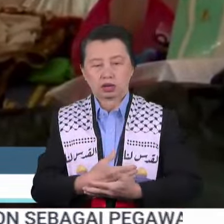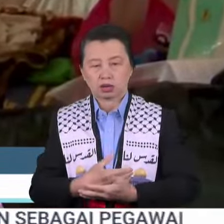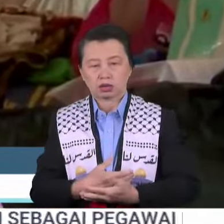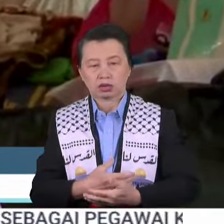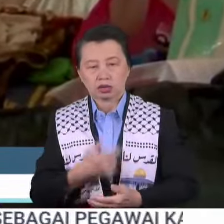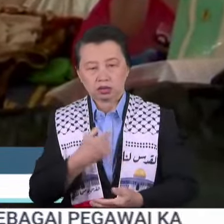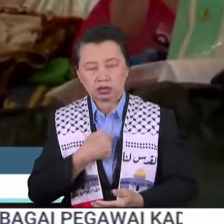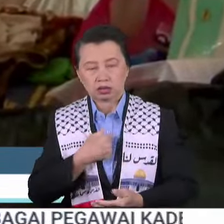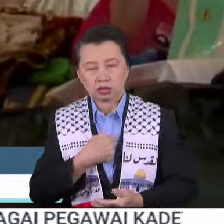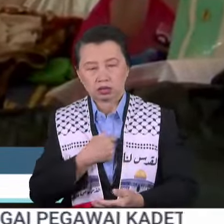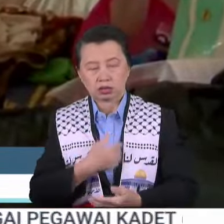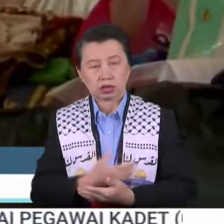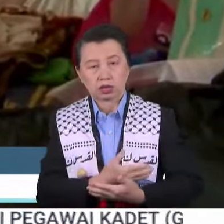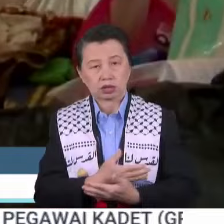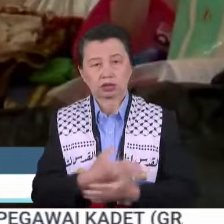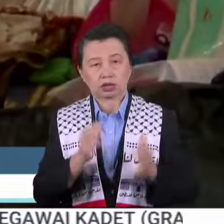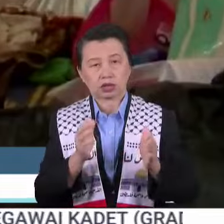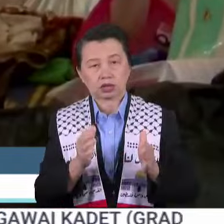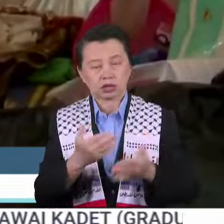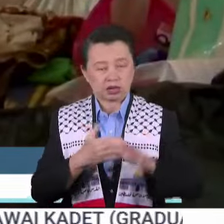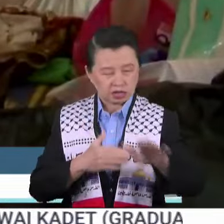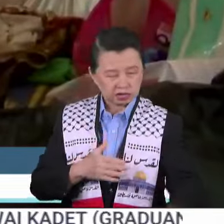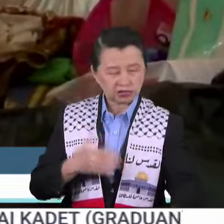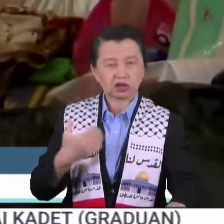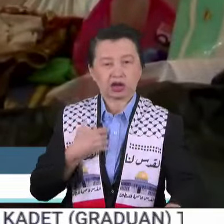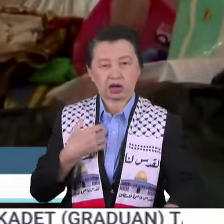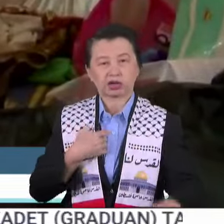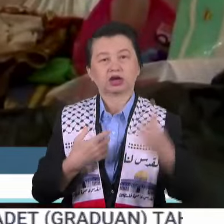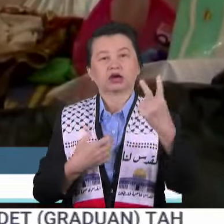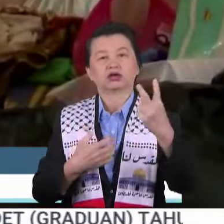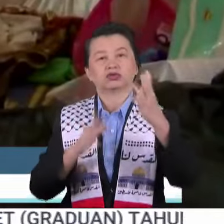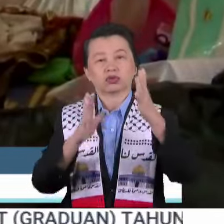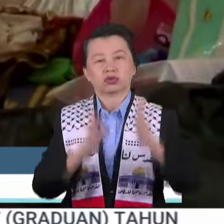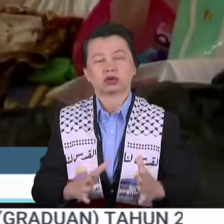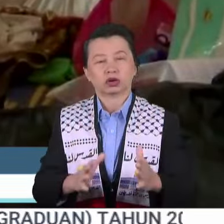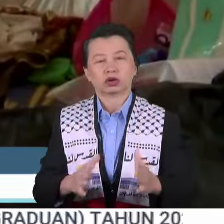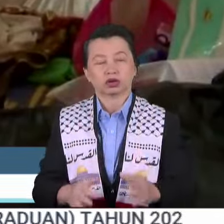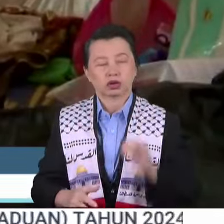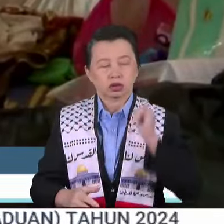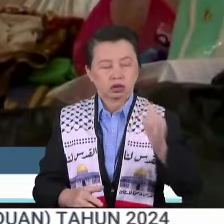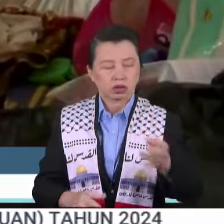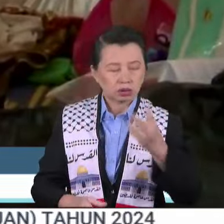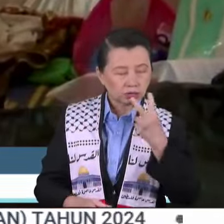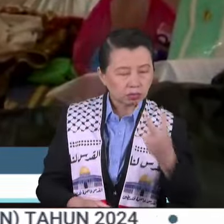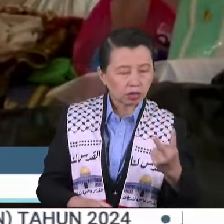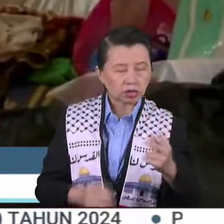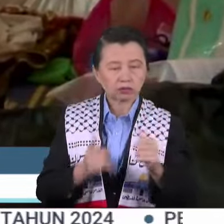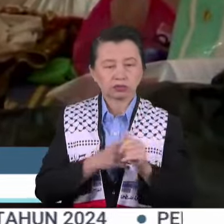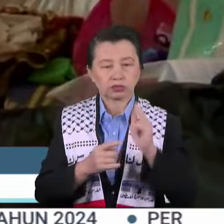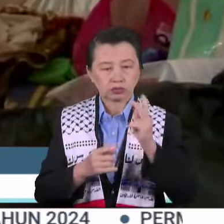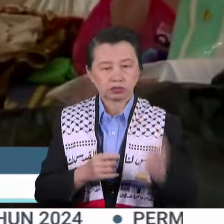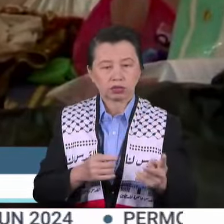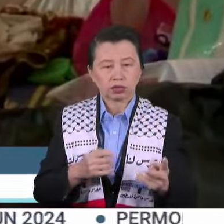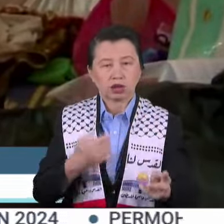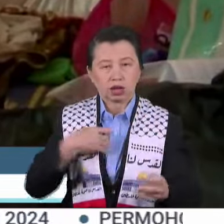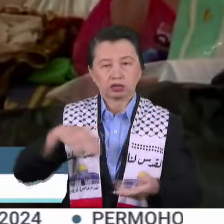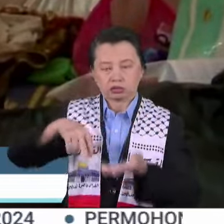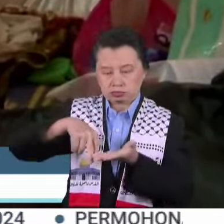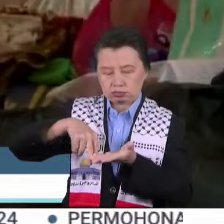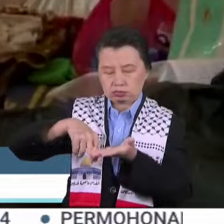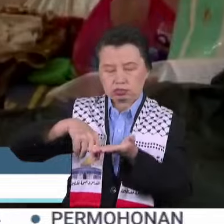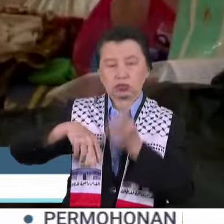saya gusing anak kecil dari rumah ada dua orang. Balik-balik, memula balik dia adalah kat